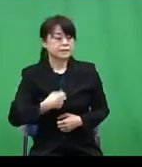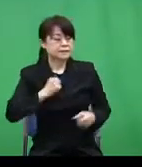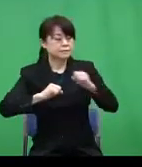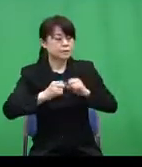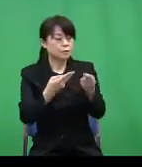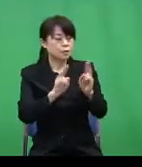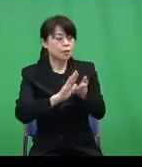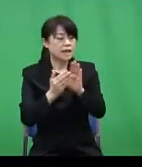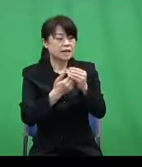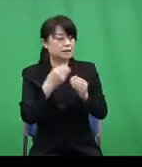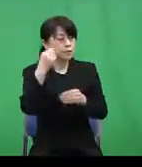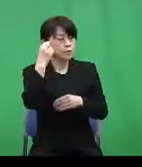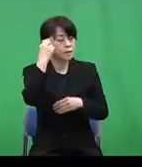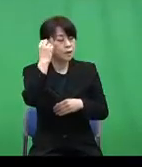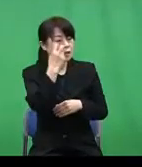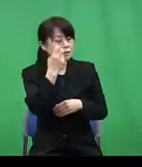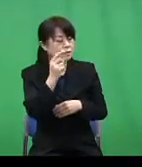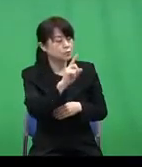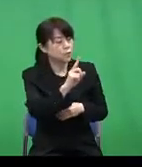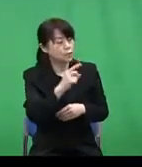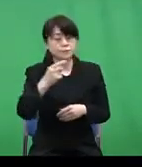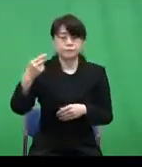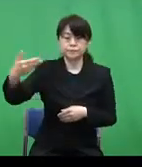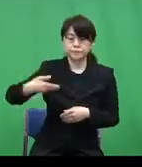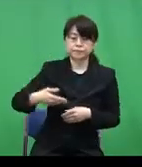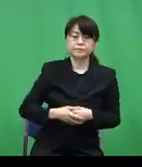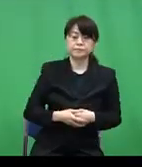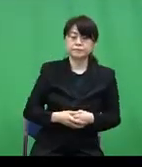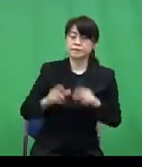自民党権力の合格の 方は、まあ、これはね、